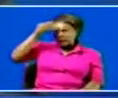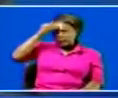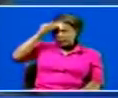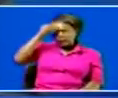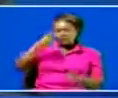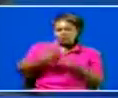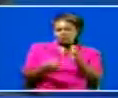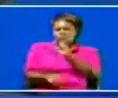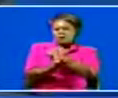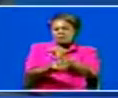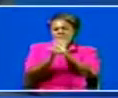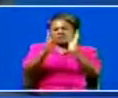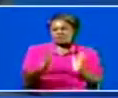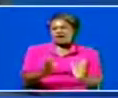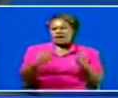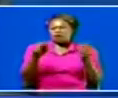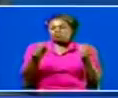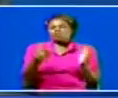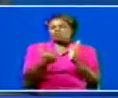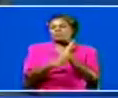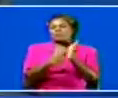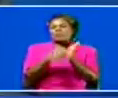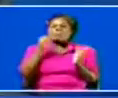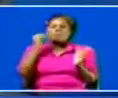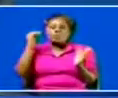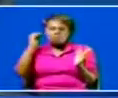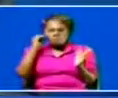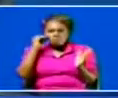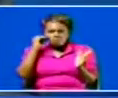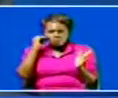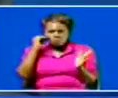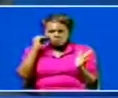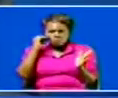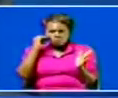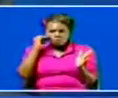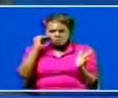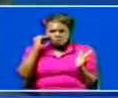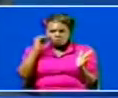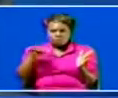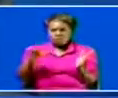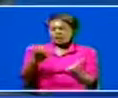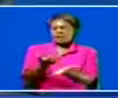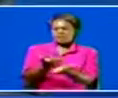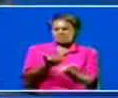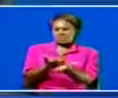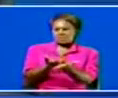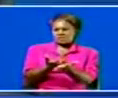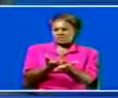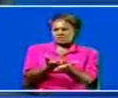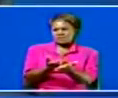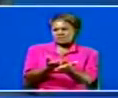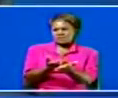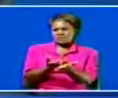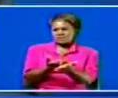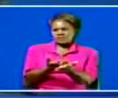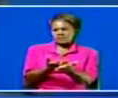Kadzo za namna ya kutatua matatizo ya nyumbani. Manake wakuta ni nne tu au ndio mashahidi kando na nyinyi wenyewe ambao mko pale na